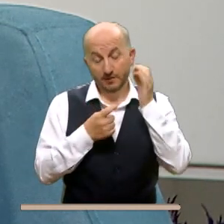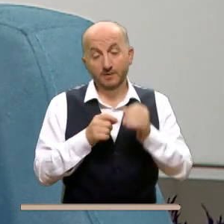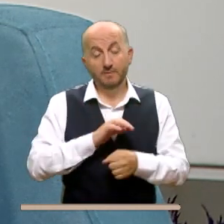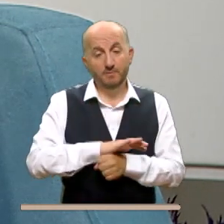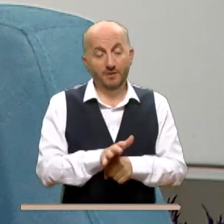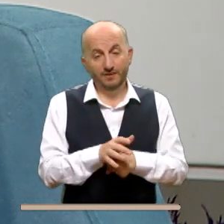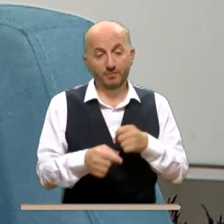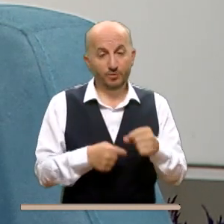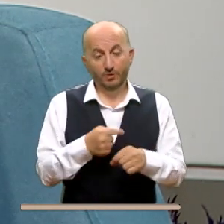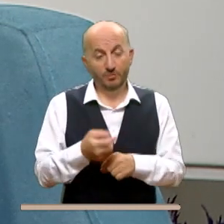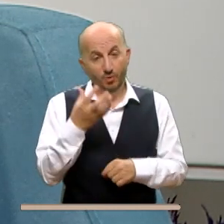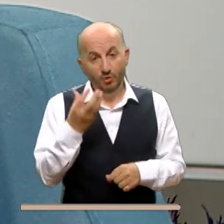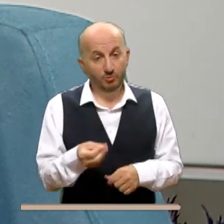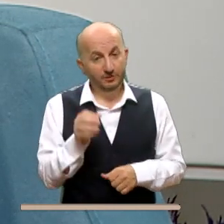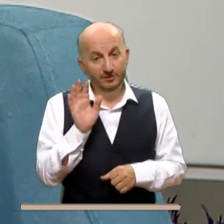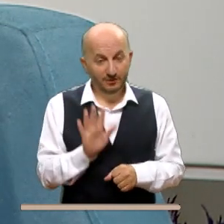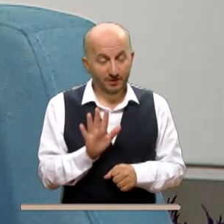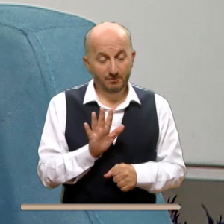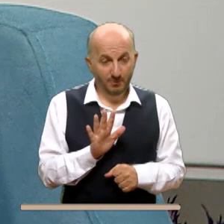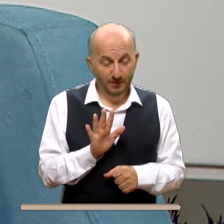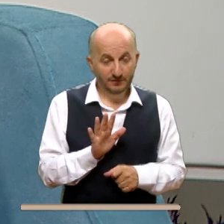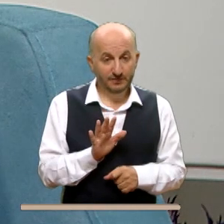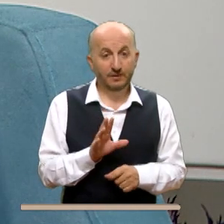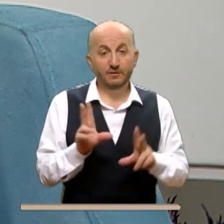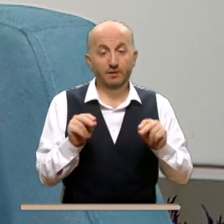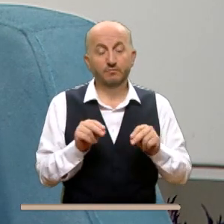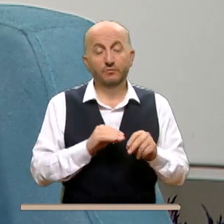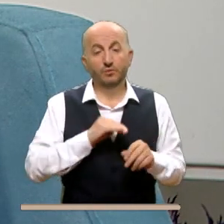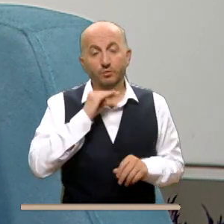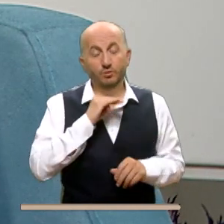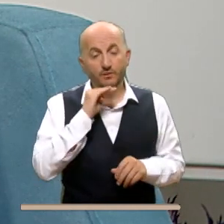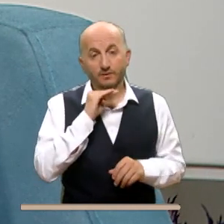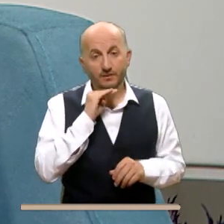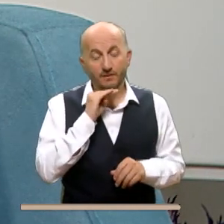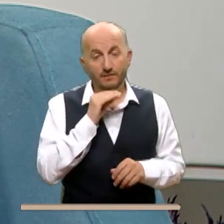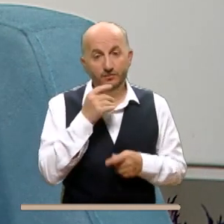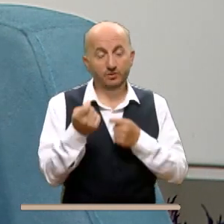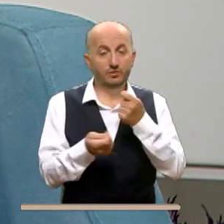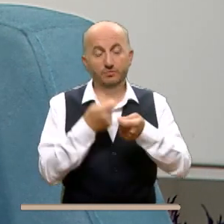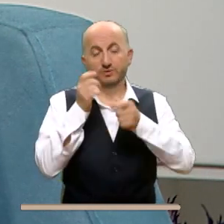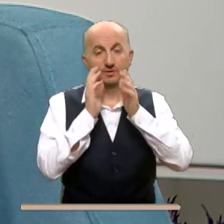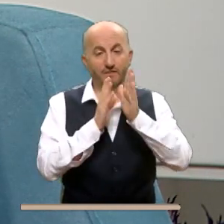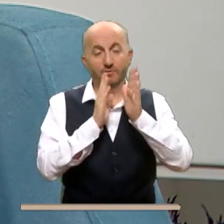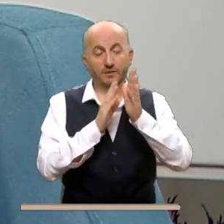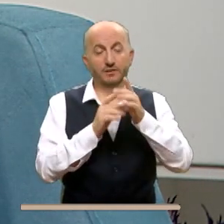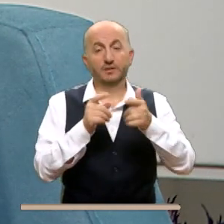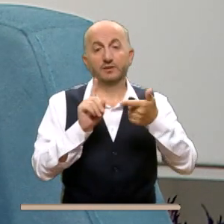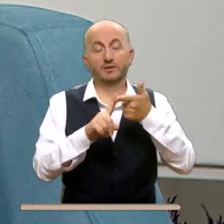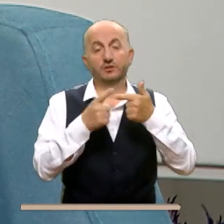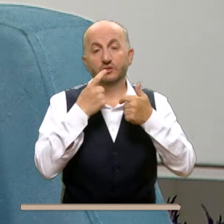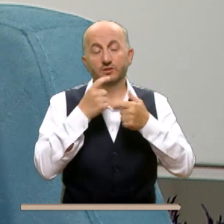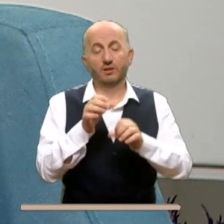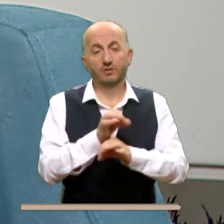pandemi dönemi olmasına rağmen kontenjanını tam doldurarak faaliyetini sürdürdü. İkinci yıl yine